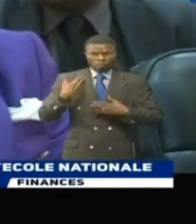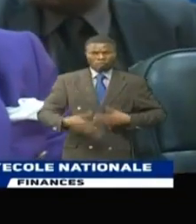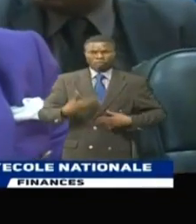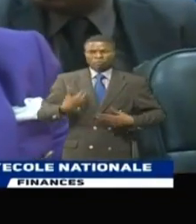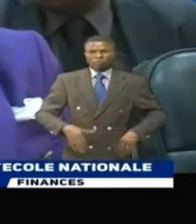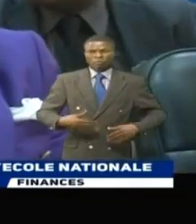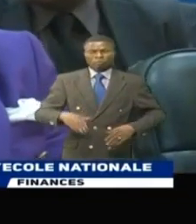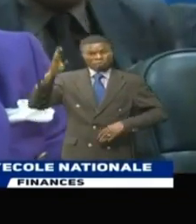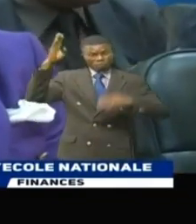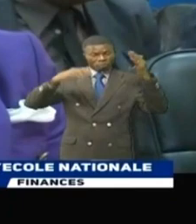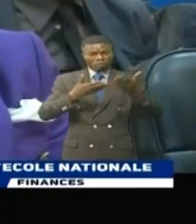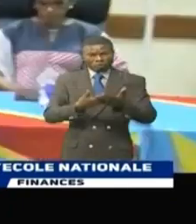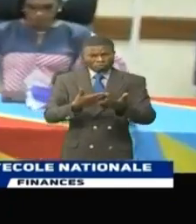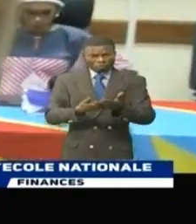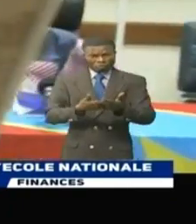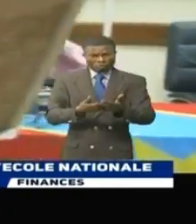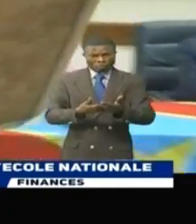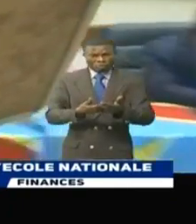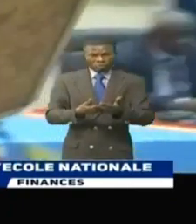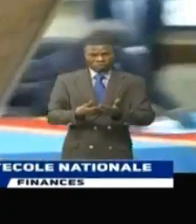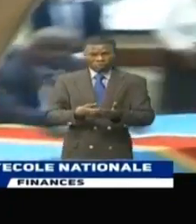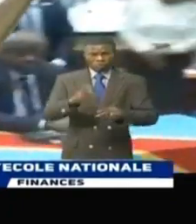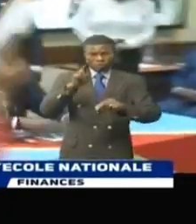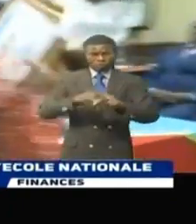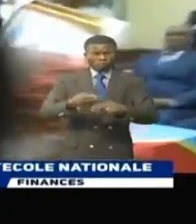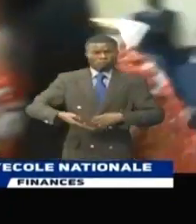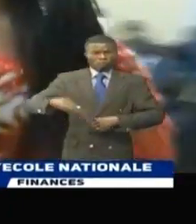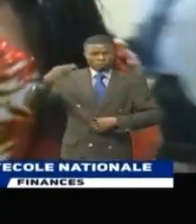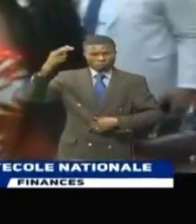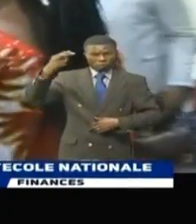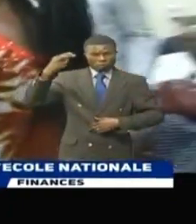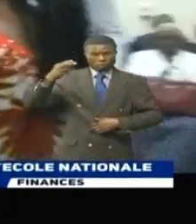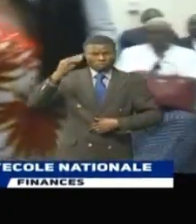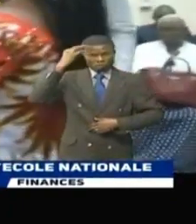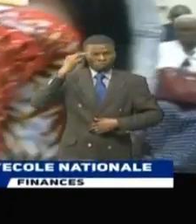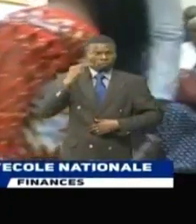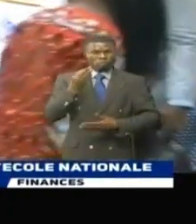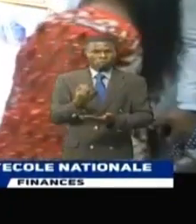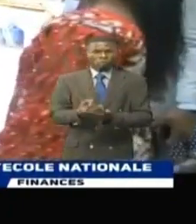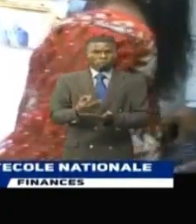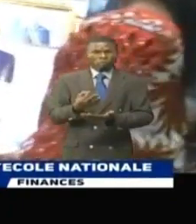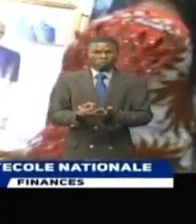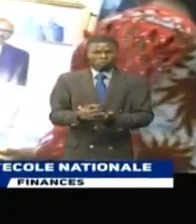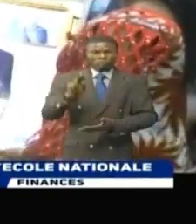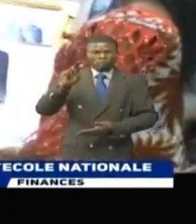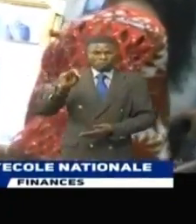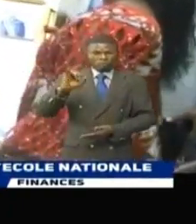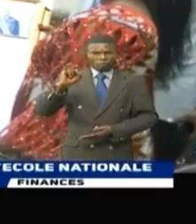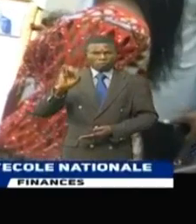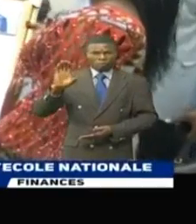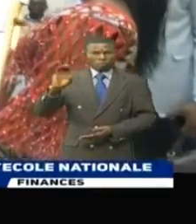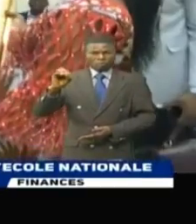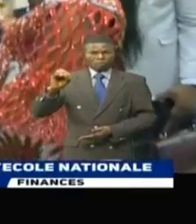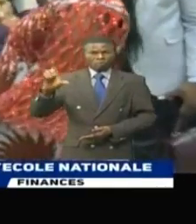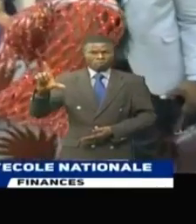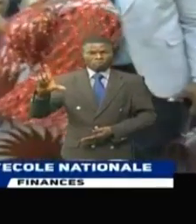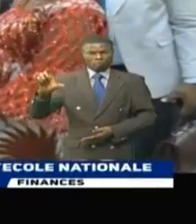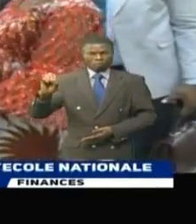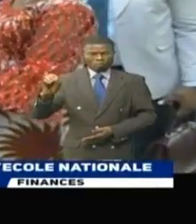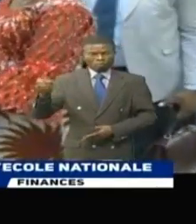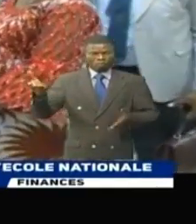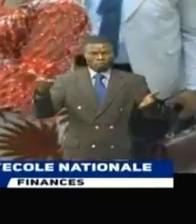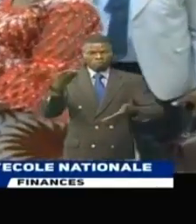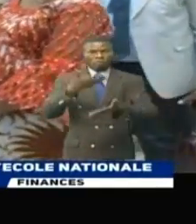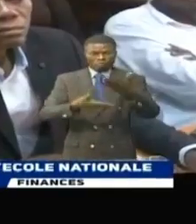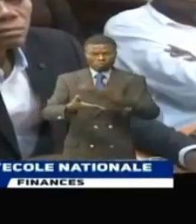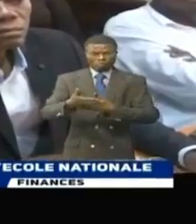la pluie et placée sous les hauts patronages du ministre des Finances, Nicolas Kazadi, représenté à cette